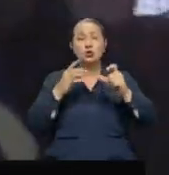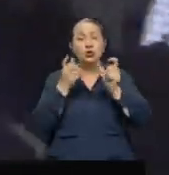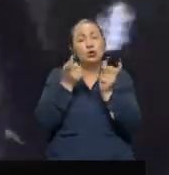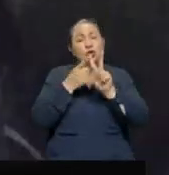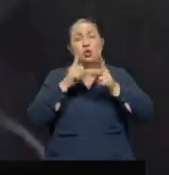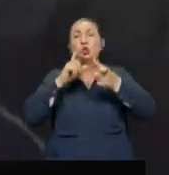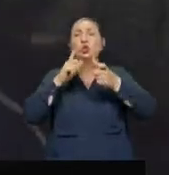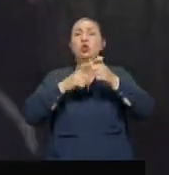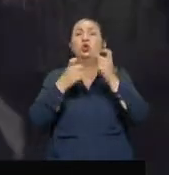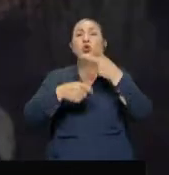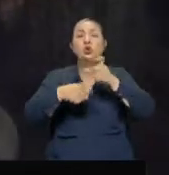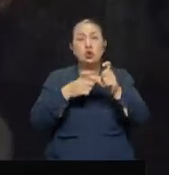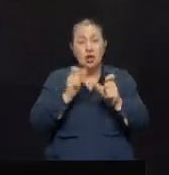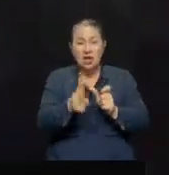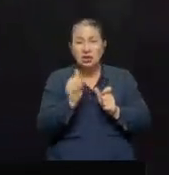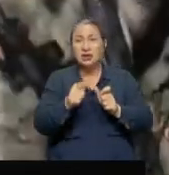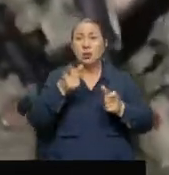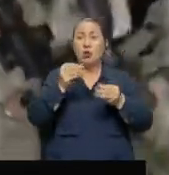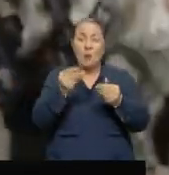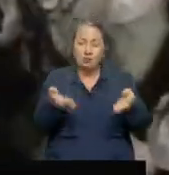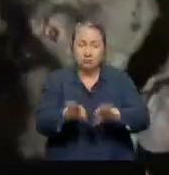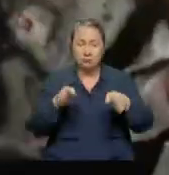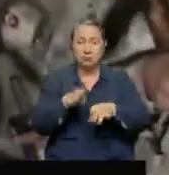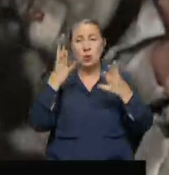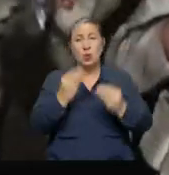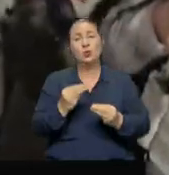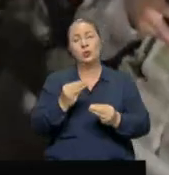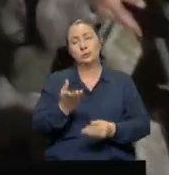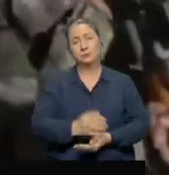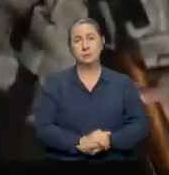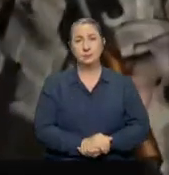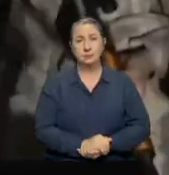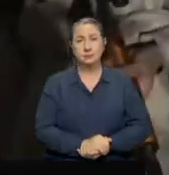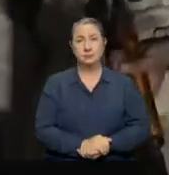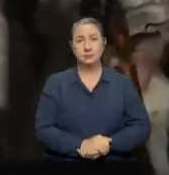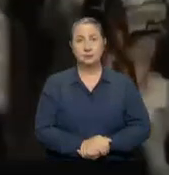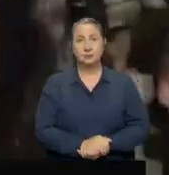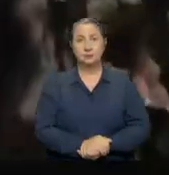ilçesinde gözyaşlarıyla toprağa verildi şehit uzman çavuş.